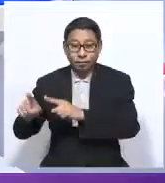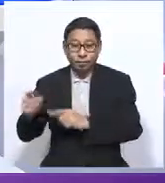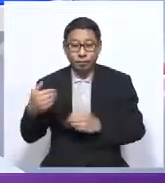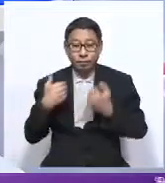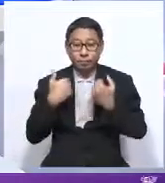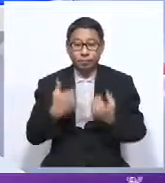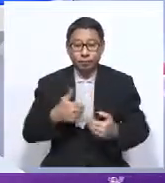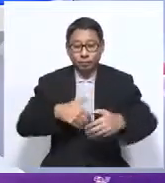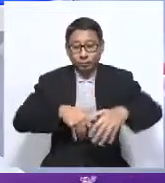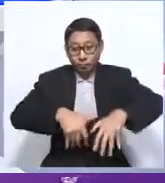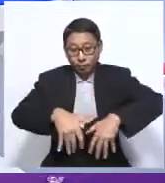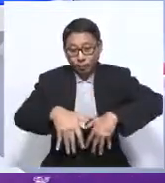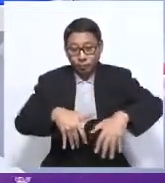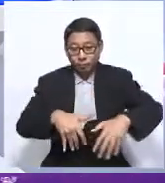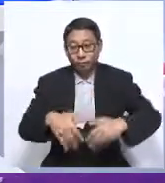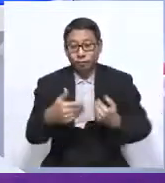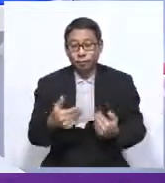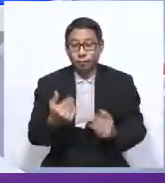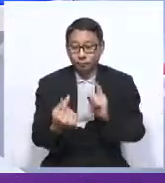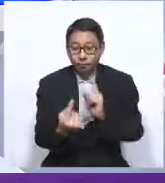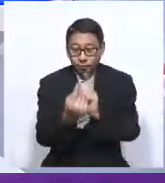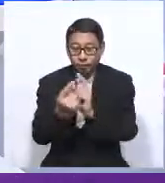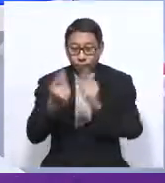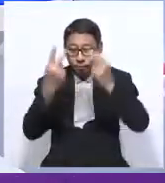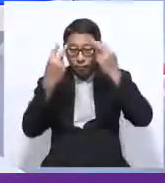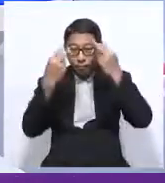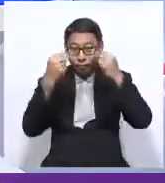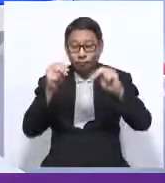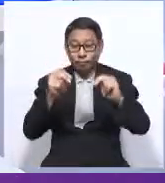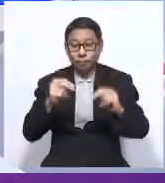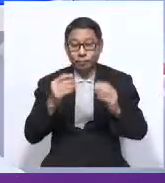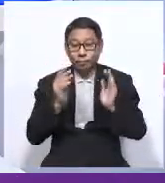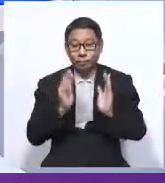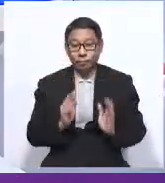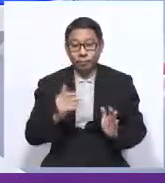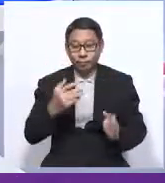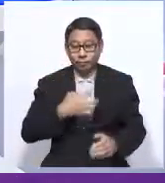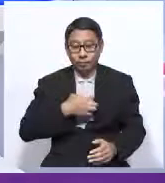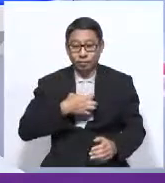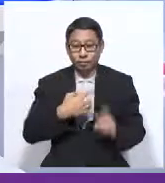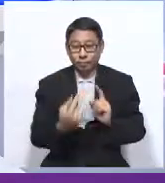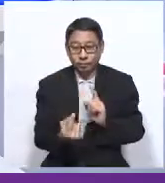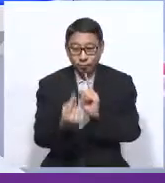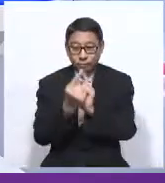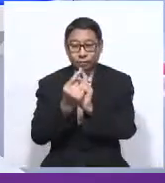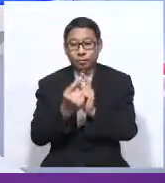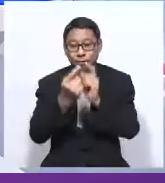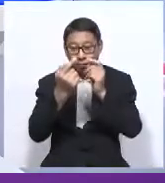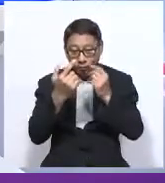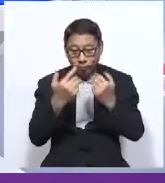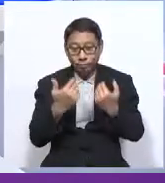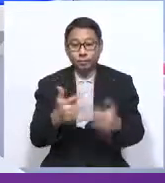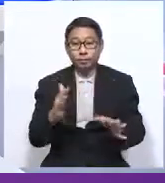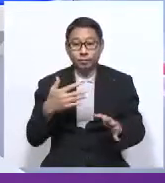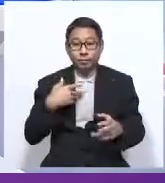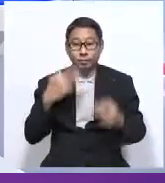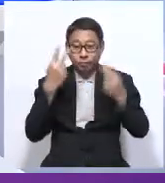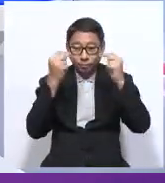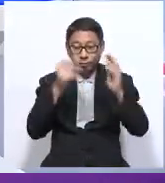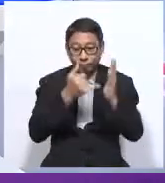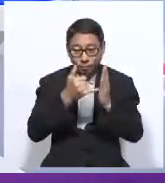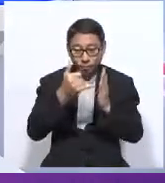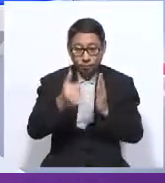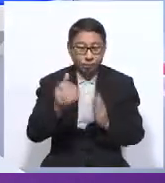ำคัญนะคะประชาชนเนี่ยก็พยายามที่จะมาพบท่านนายกรัฐมนตรีหลายคนอยากเจอแล้วก็มีโอกาสได้เจอแล้วเพราะว่านายกรัฐมนตรีล